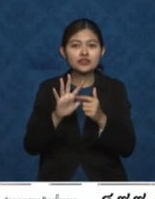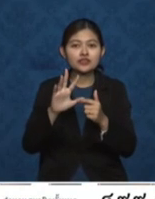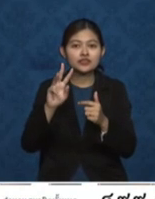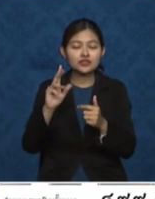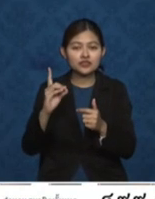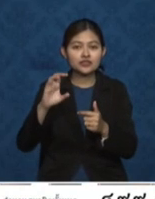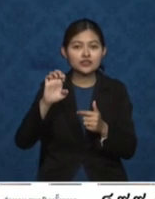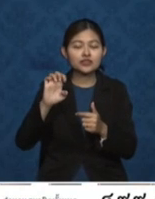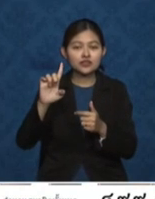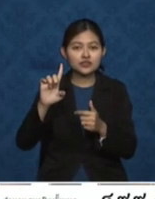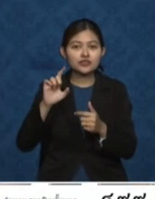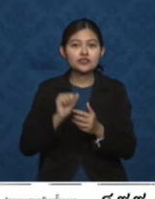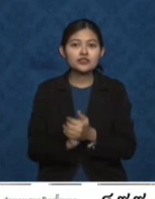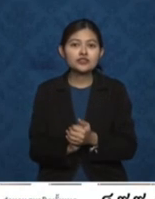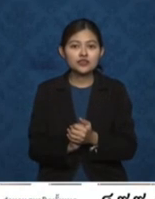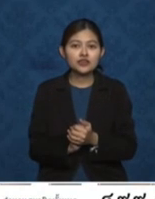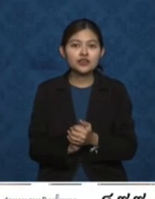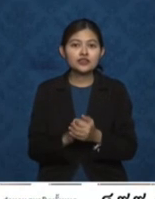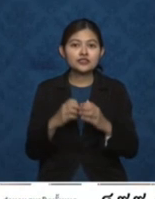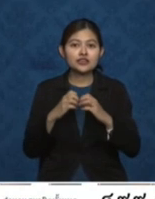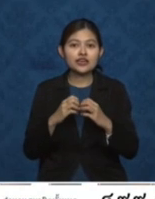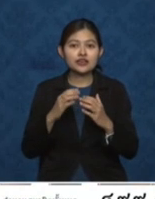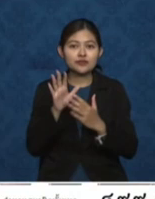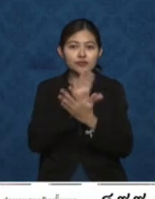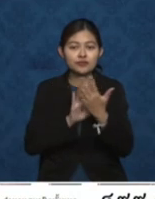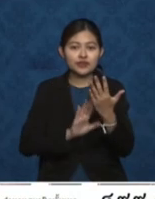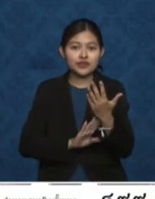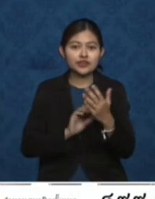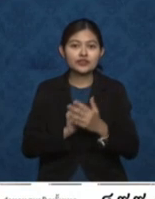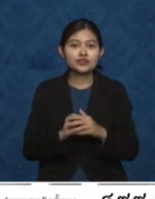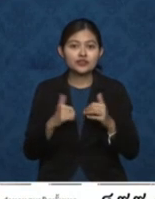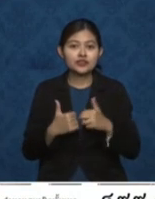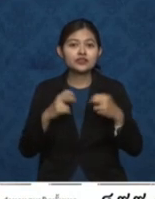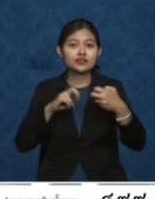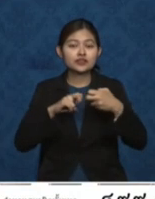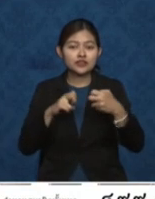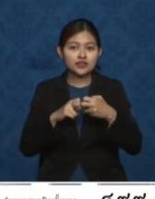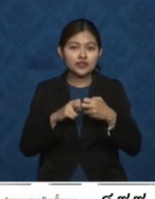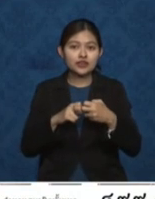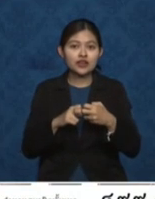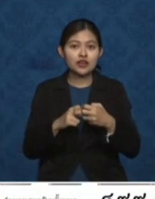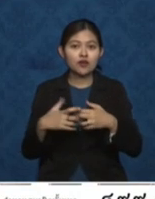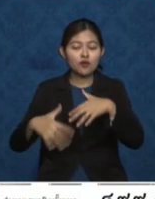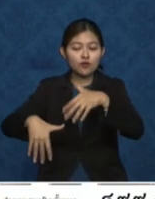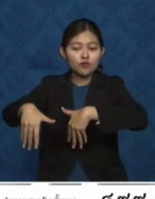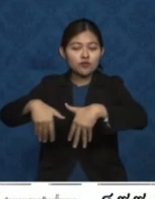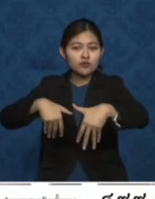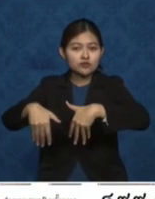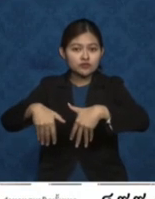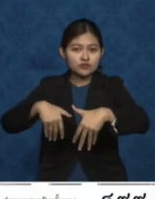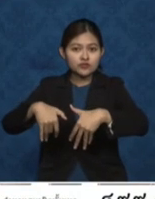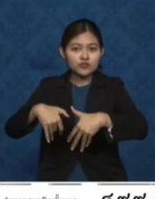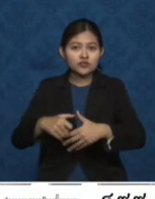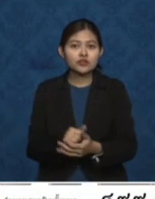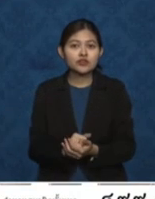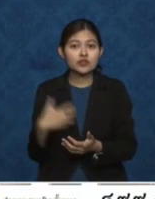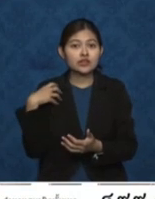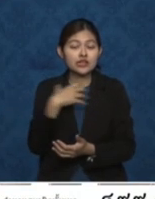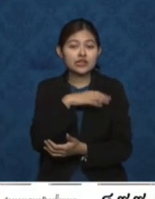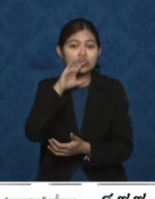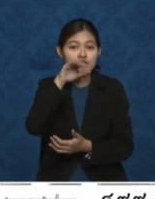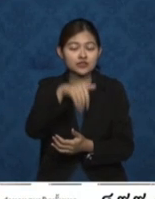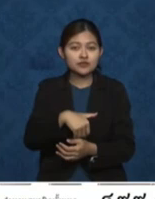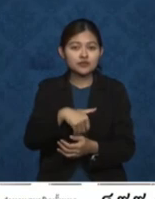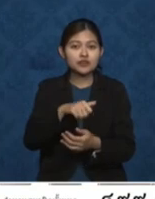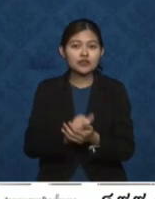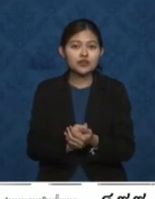3พรรคภูมิใจไทยครับวันนี้ผมมีเรื่องที่ปรึกษาหารือในปัญหาความเดือดร้อนของประชาชนในเขตเทศบาลตำบลกบิน